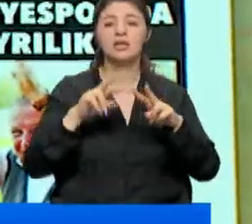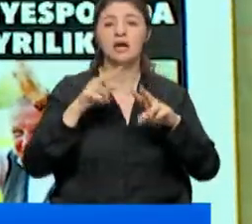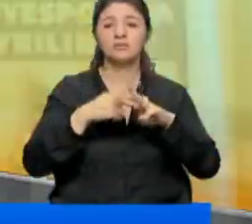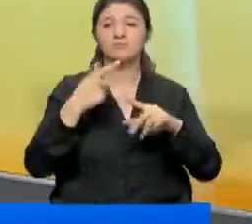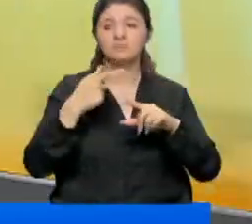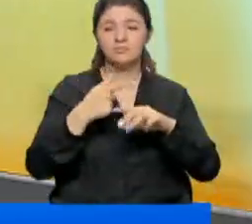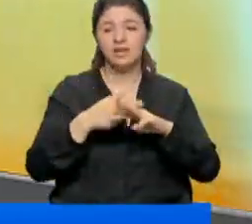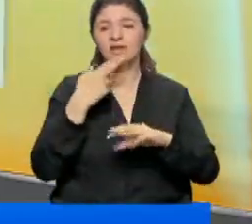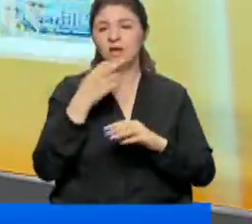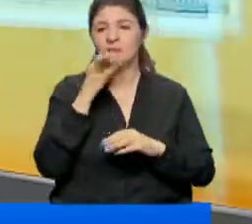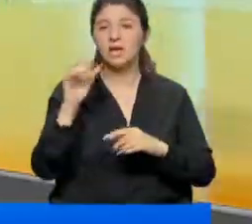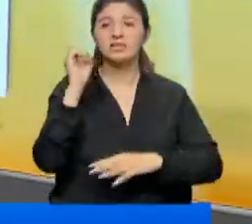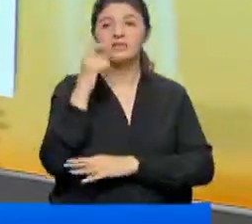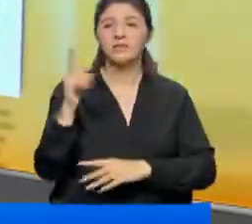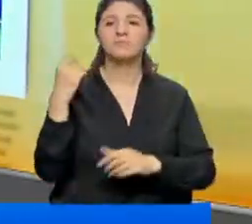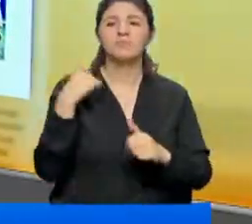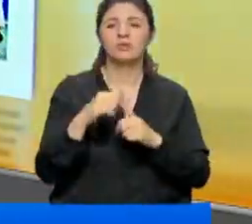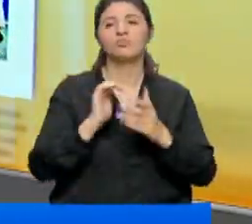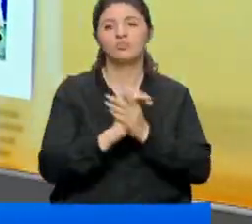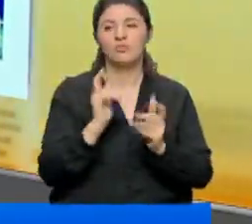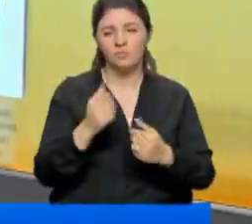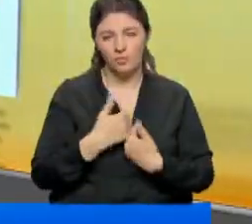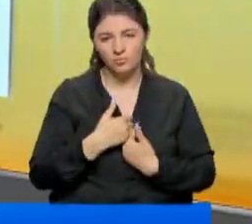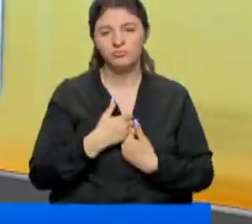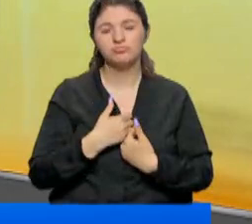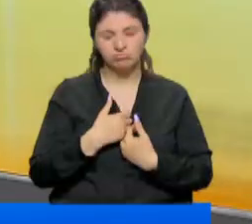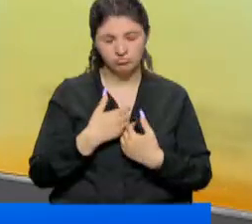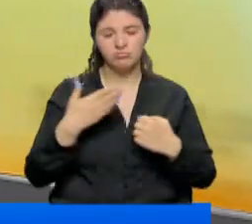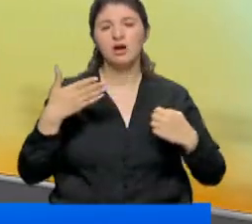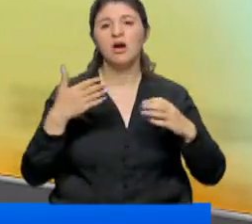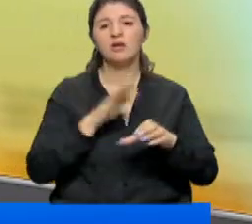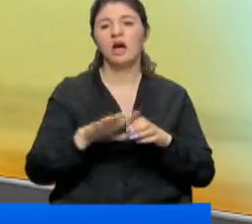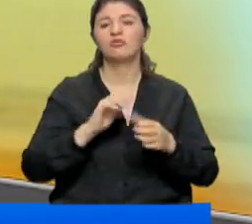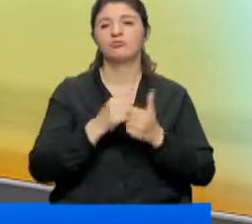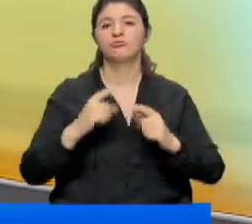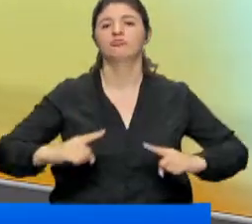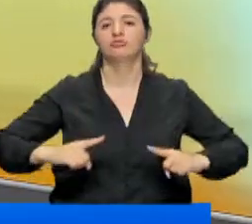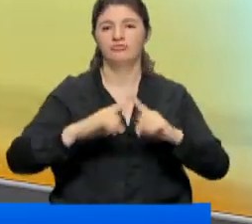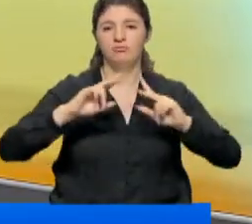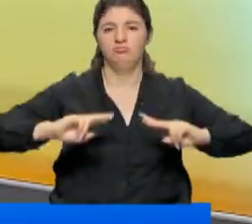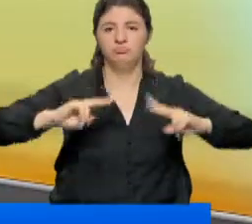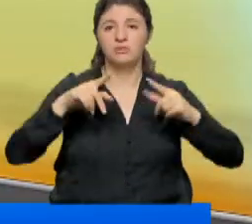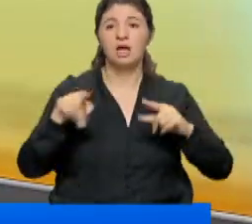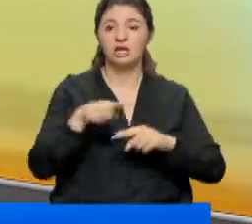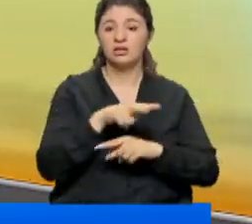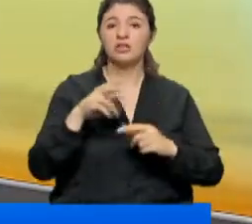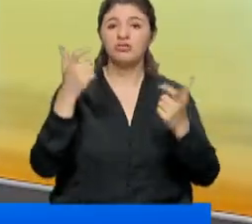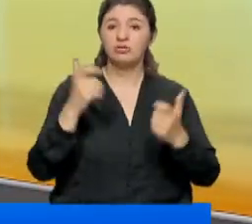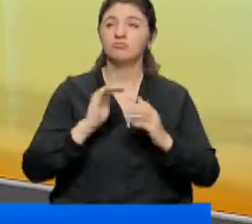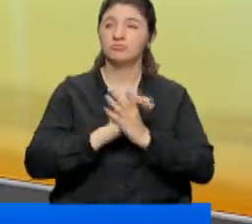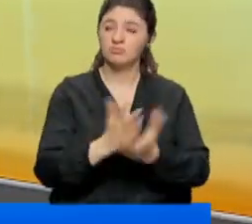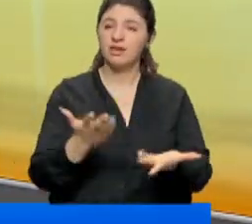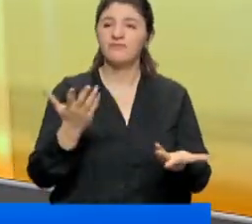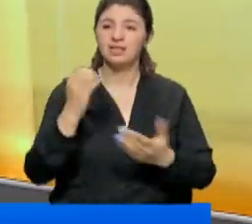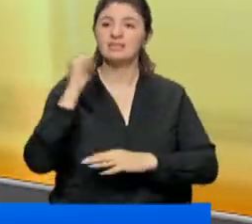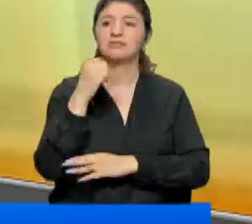Sivas'a geçelim Sivaslı bir kez daha kutluyoruz Kayserispor ile birlikte finale çıktılar her iki şehrimizde kutluyoruz